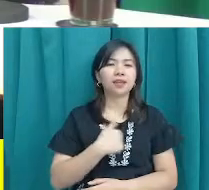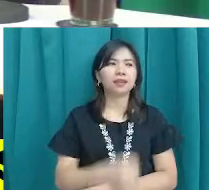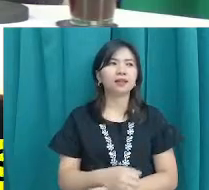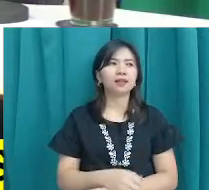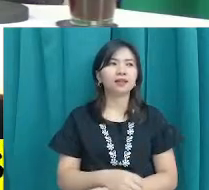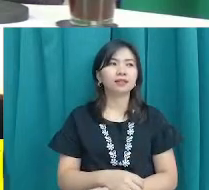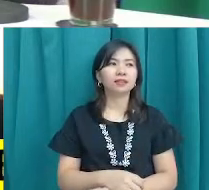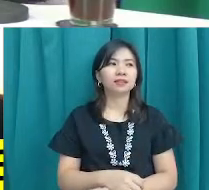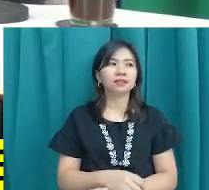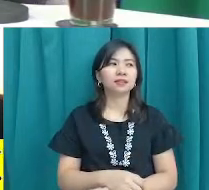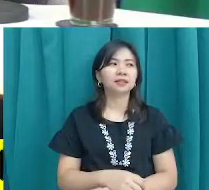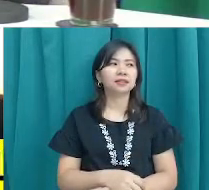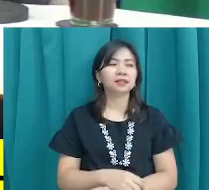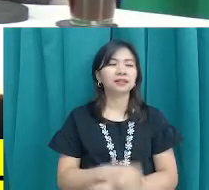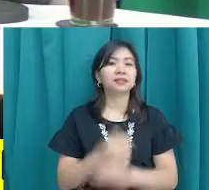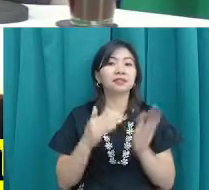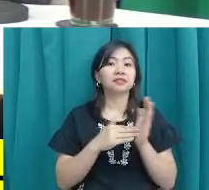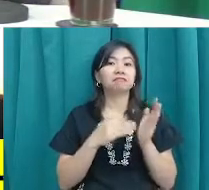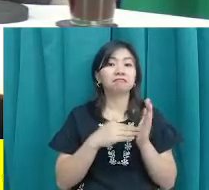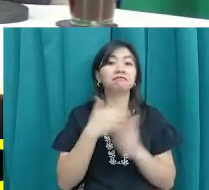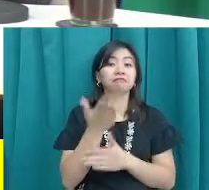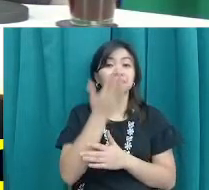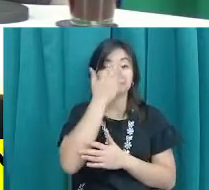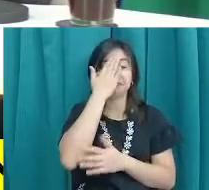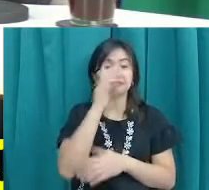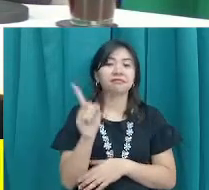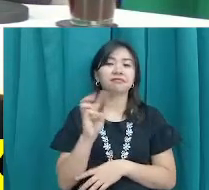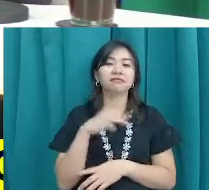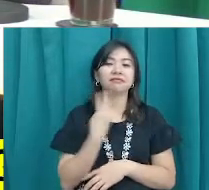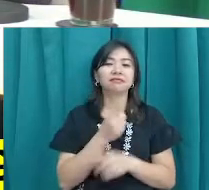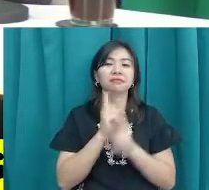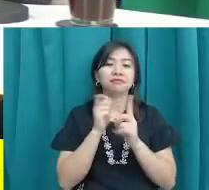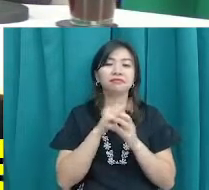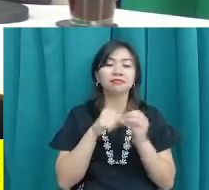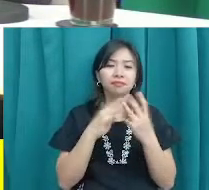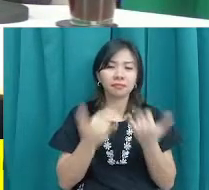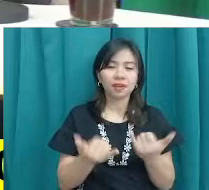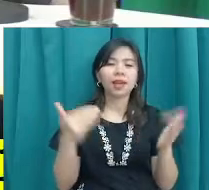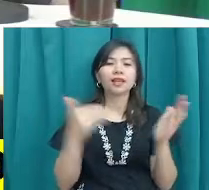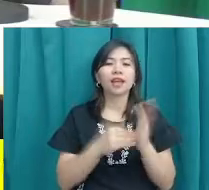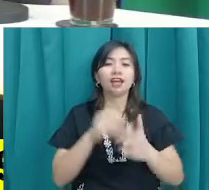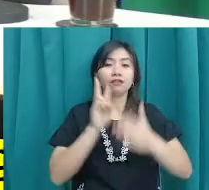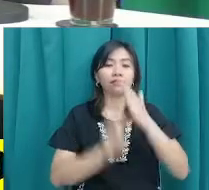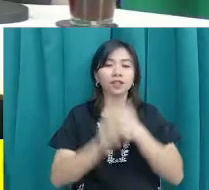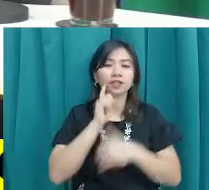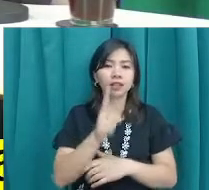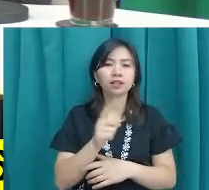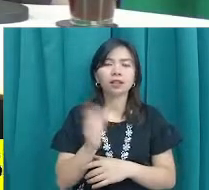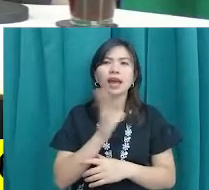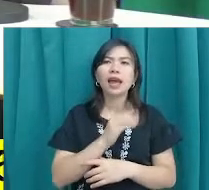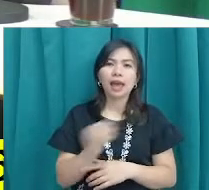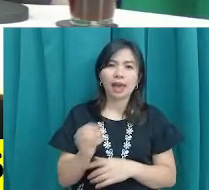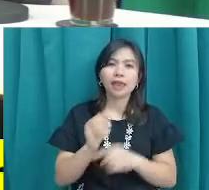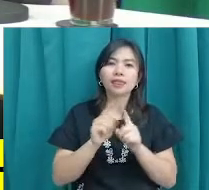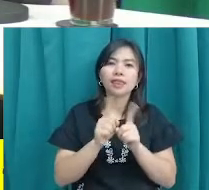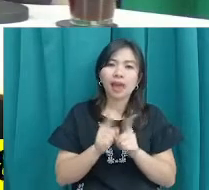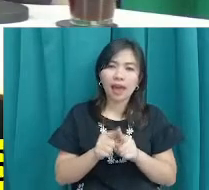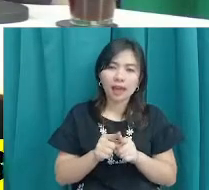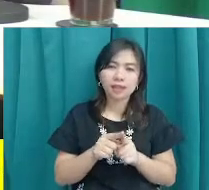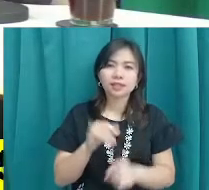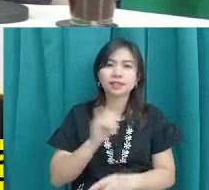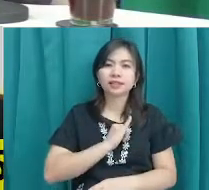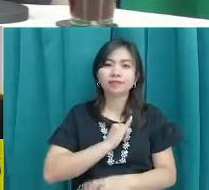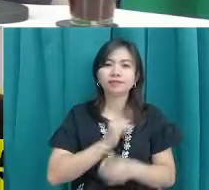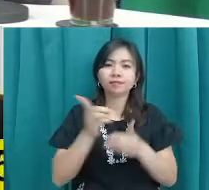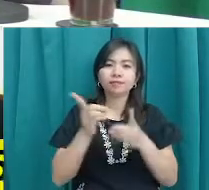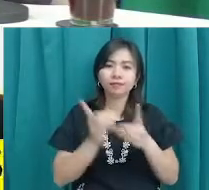kayo nakukuhang idea sa mga pinag-usapan natin ngayon. Ulitin ko po. And as they did it, alright, simulan ko na ng verse 20